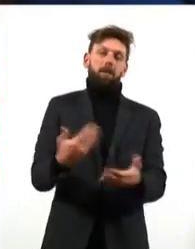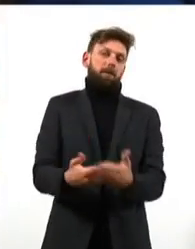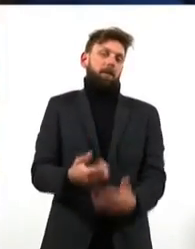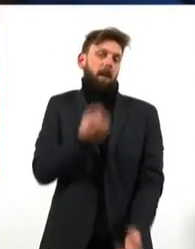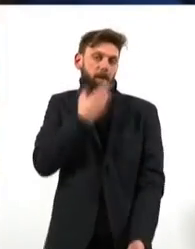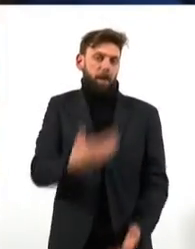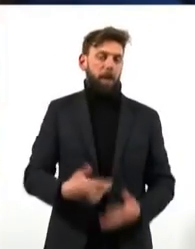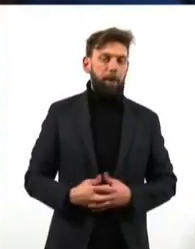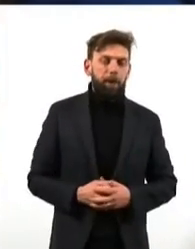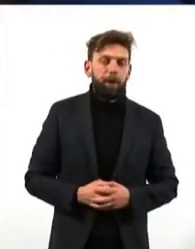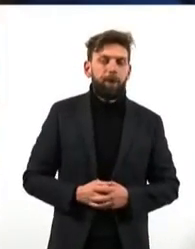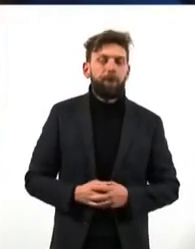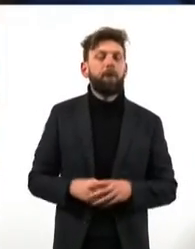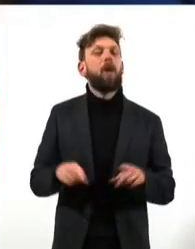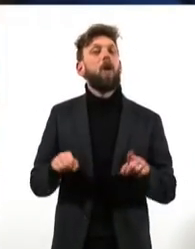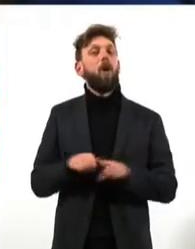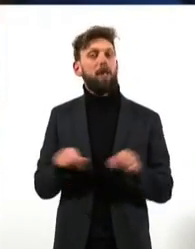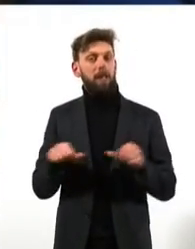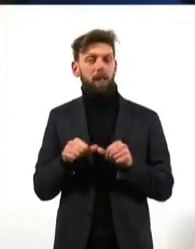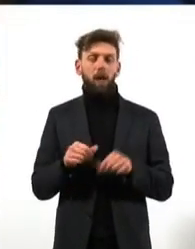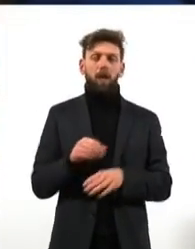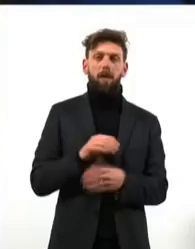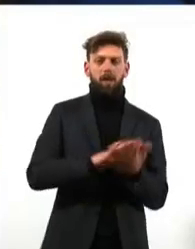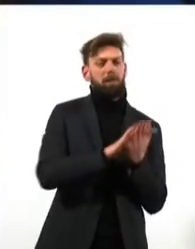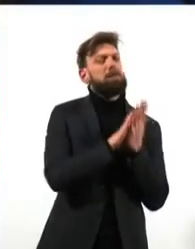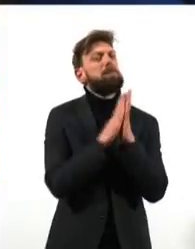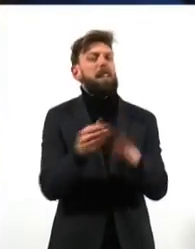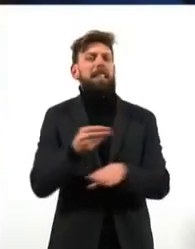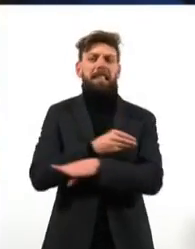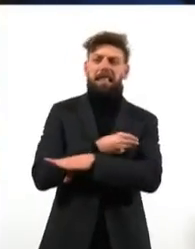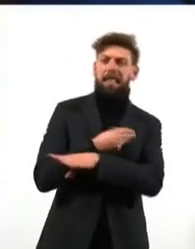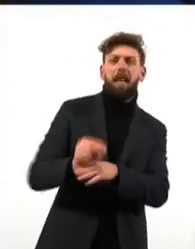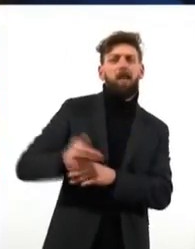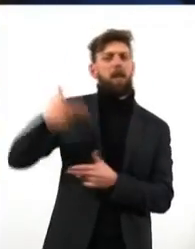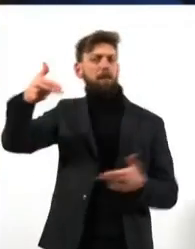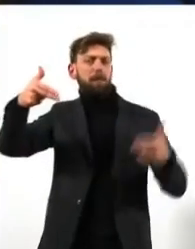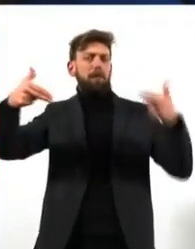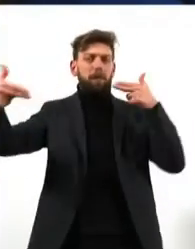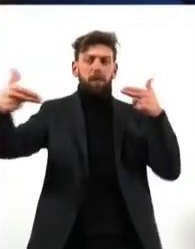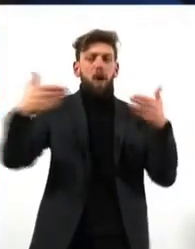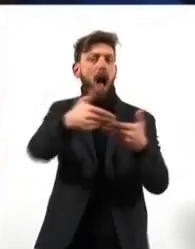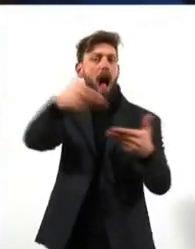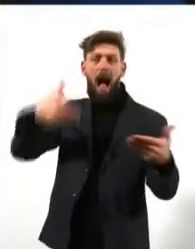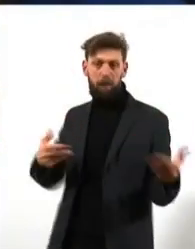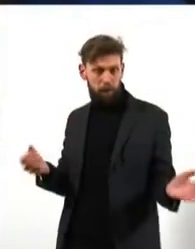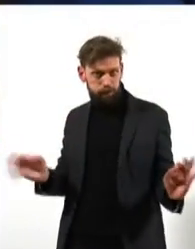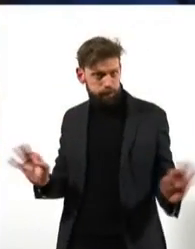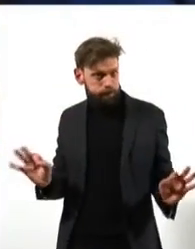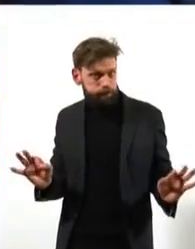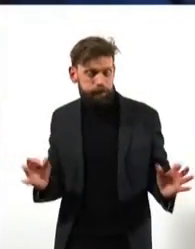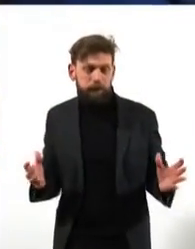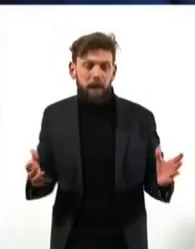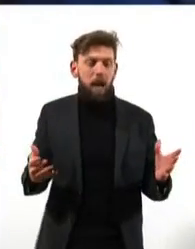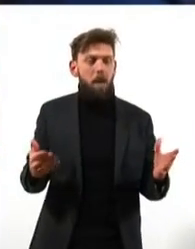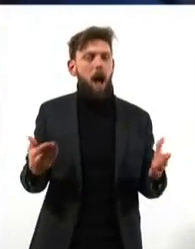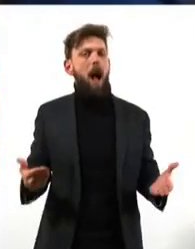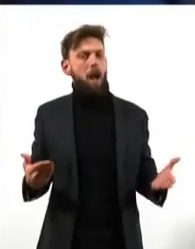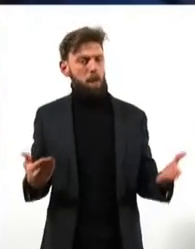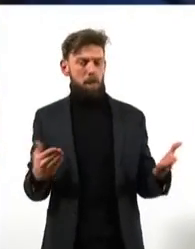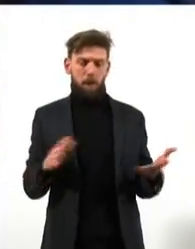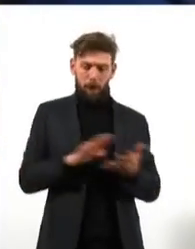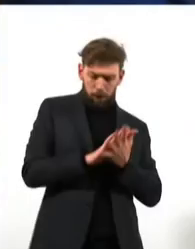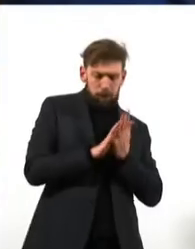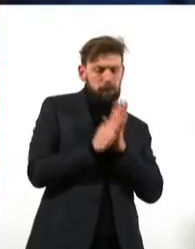a mis des caméras et de la sécurité partout, ce qu'il n'y avait pas forcément avant dans les anciens bâtiments. Ils ont bien sécurisé les